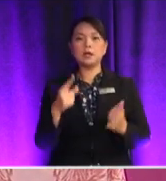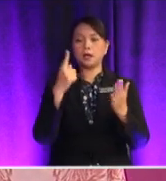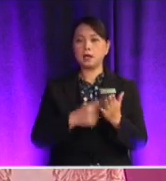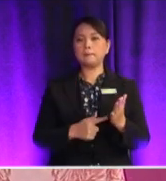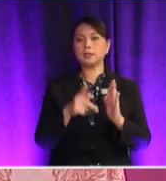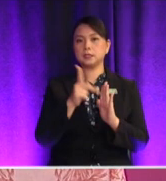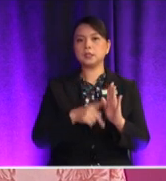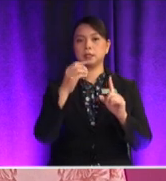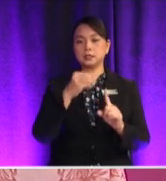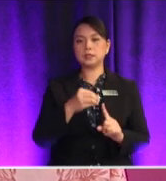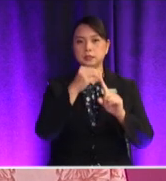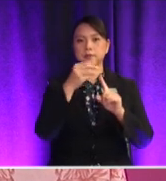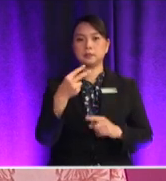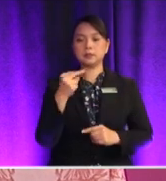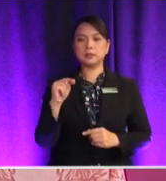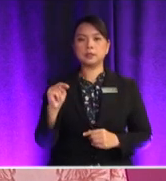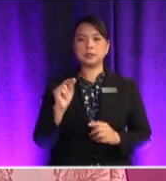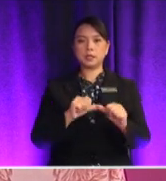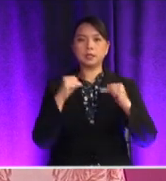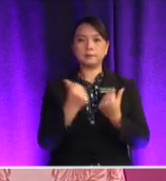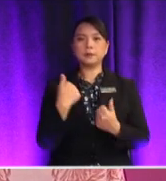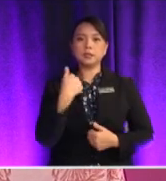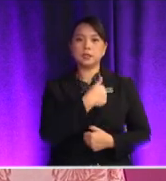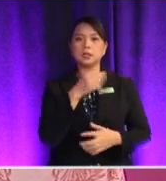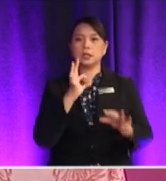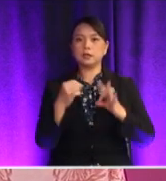kita jika kita tidak boleh menggunakan berkomunikasi dengan baik?